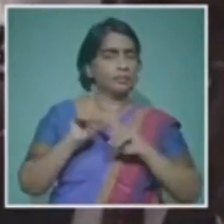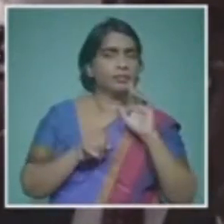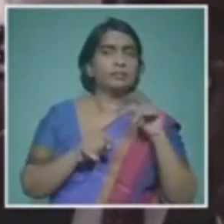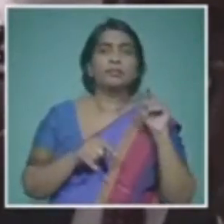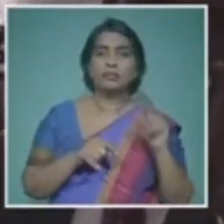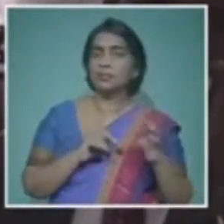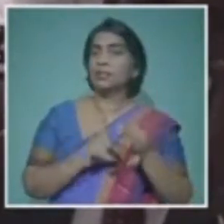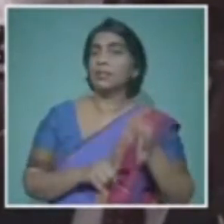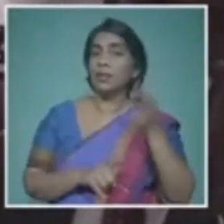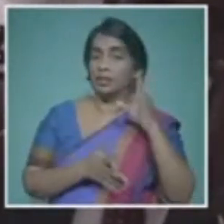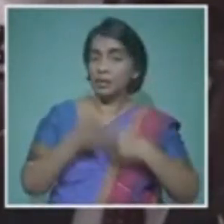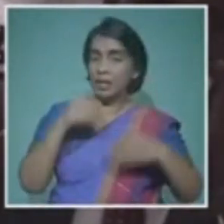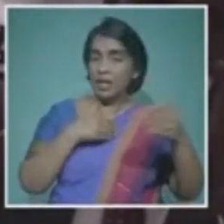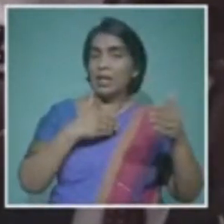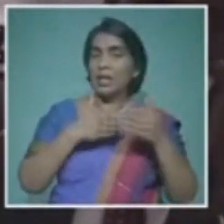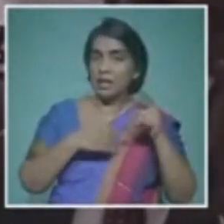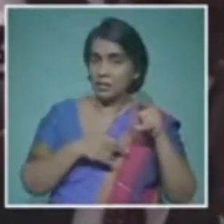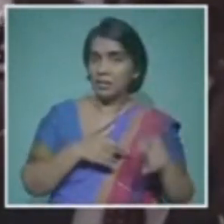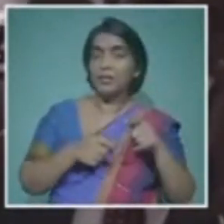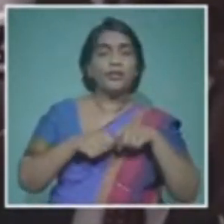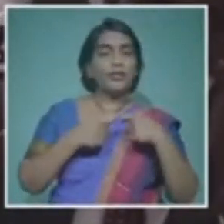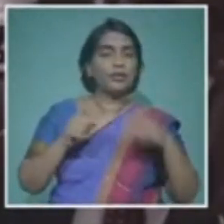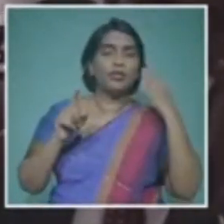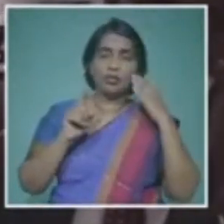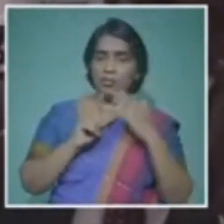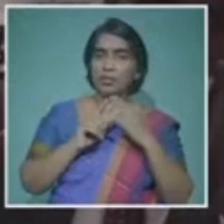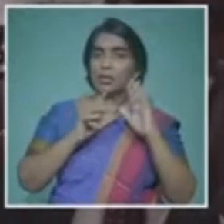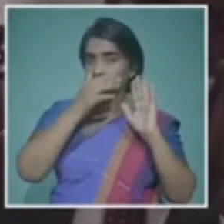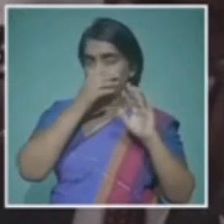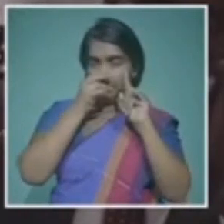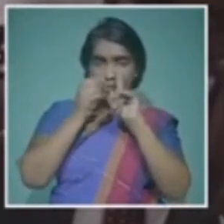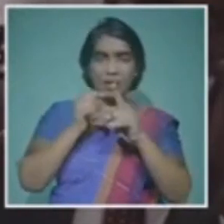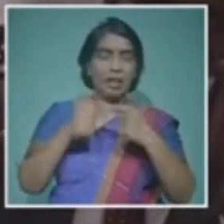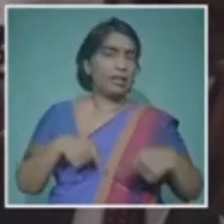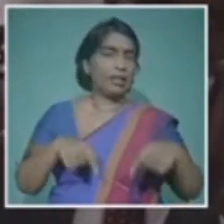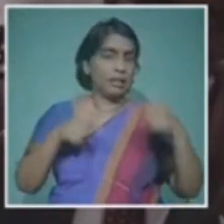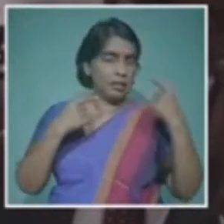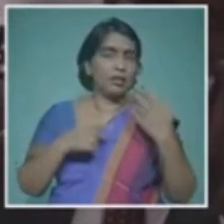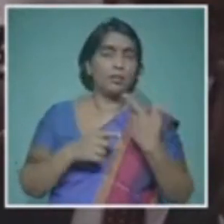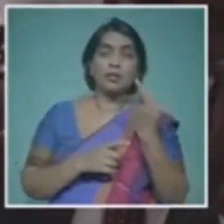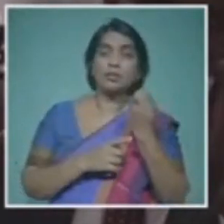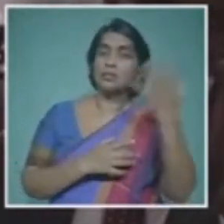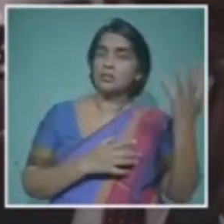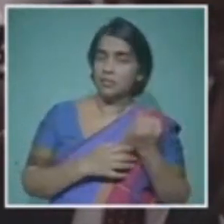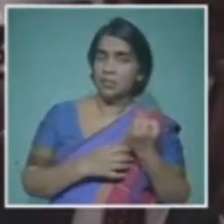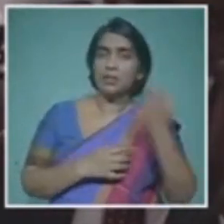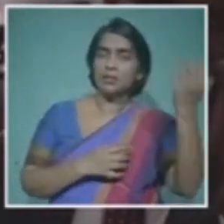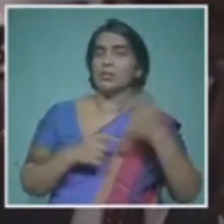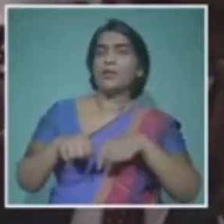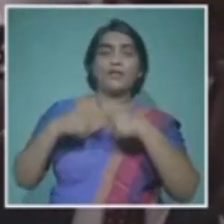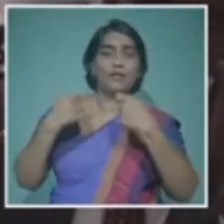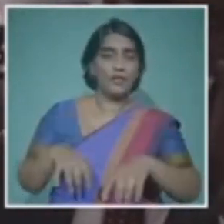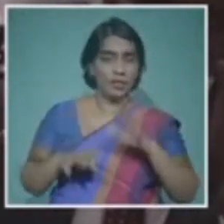මේ ජනාධිපතිවරණයේ අභියස කරපු මේ වියදම් සම්බන්ධ කාරණාව. එක තැනකදී තර්කයක් ආවා සල්ලි ගත්තා සල්ලි වියදම් කරපු